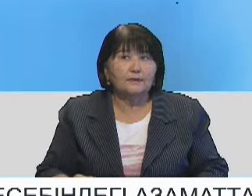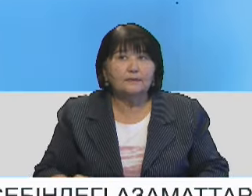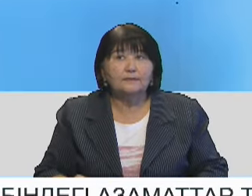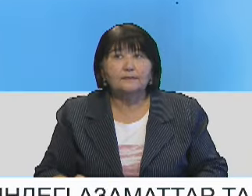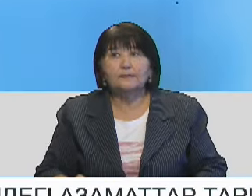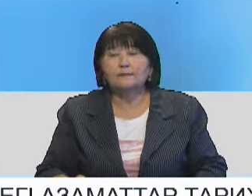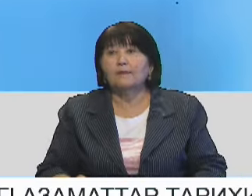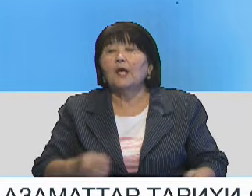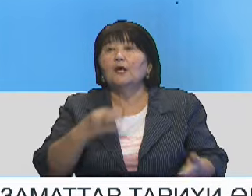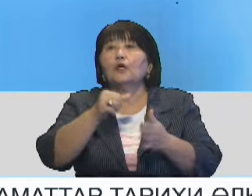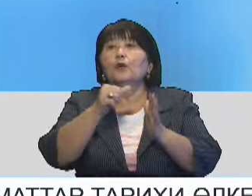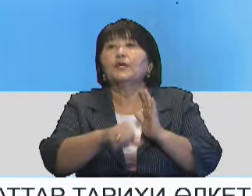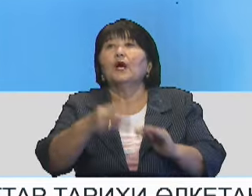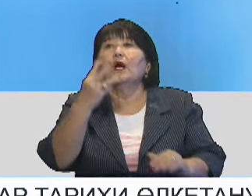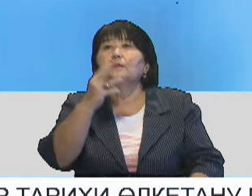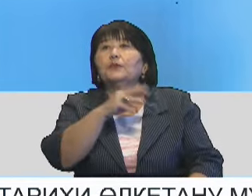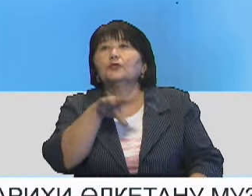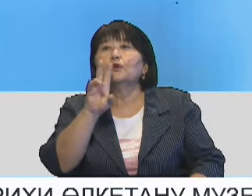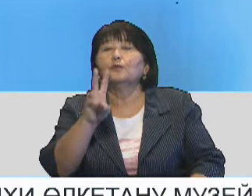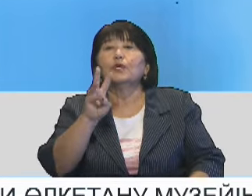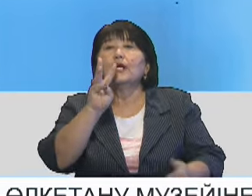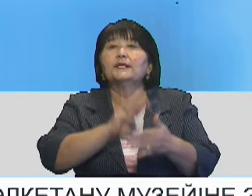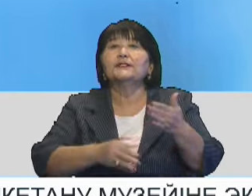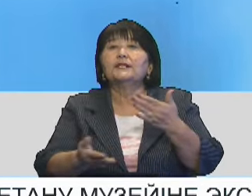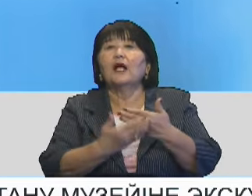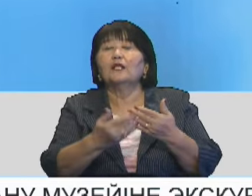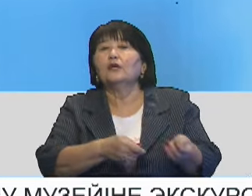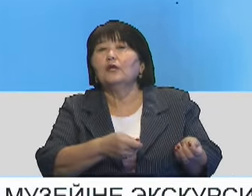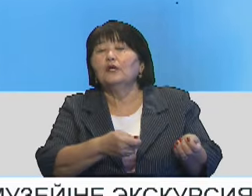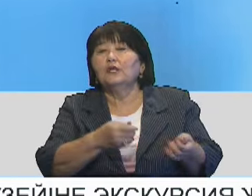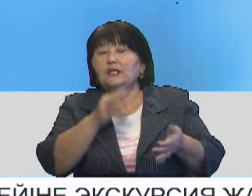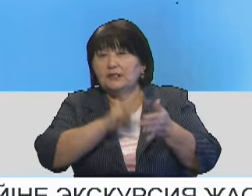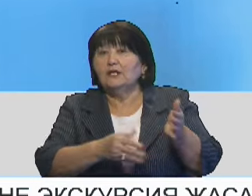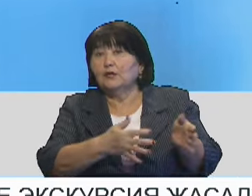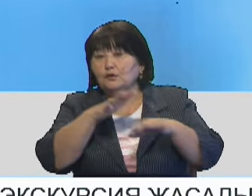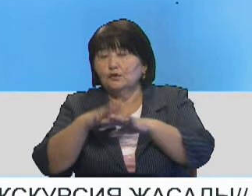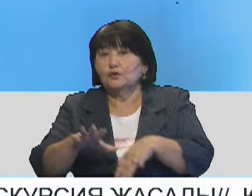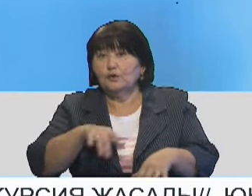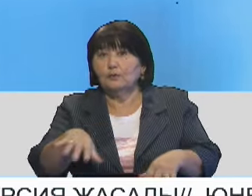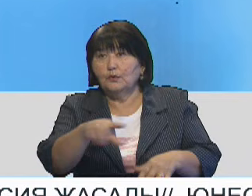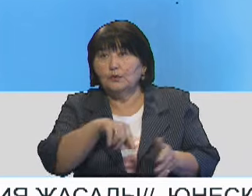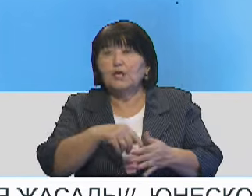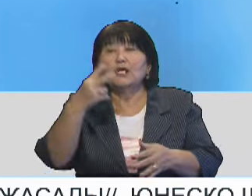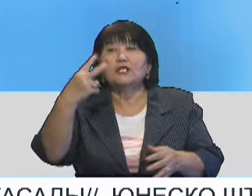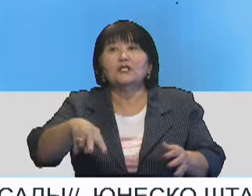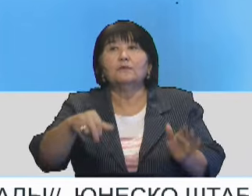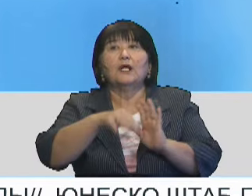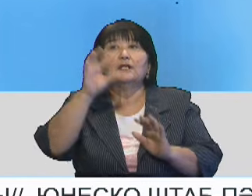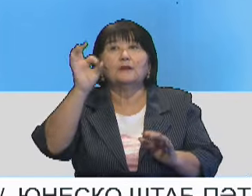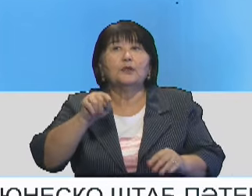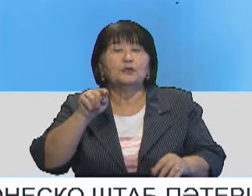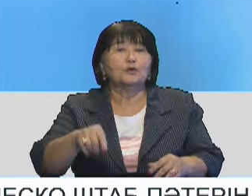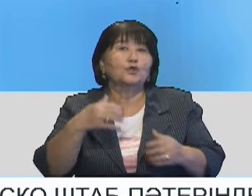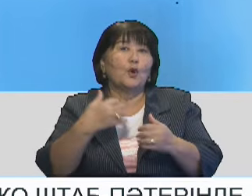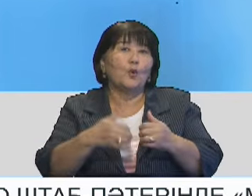Жалпы 63 миллиард салық түскен болса облыста кәсіпкерлерден. Сол 20% осы орта